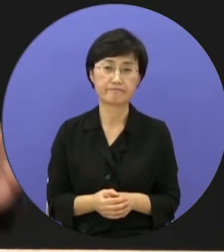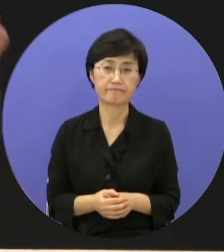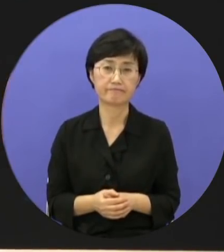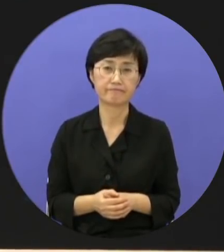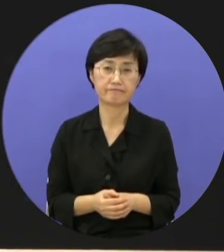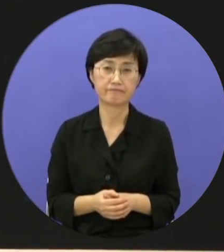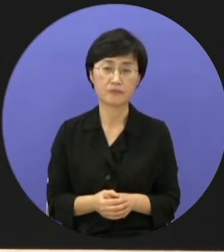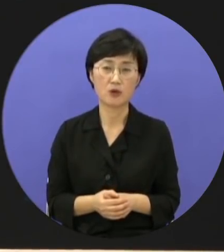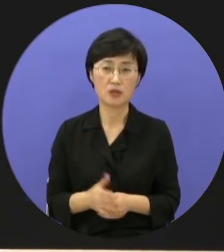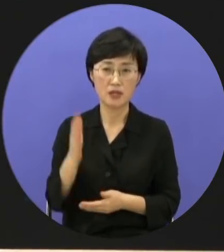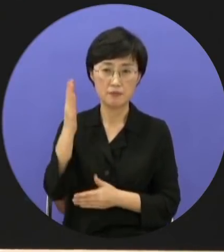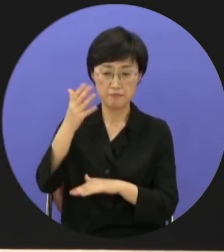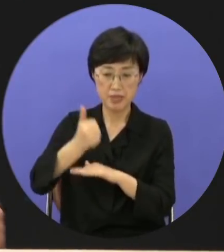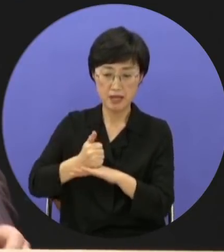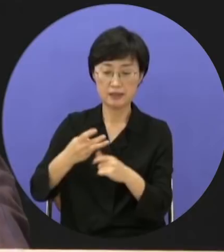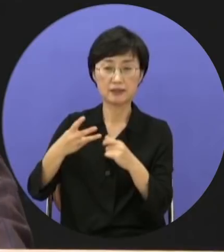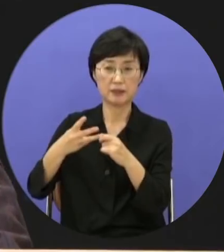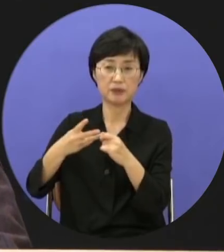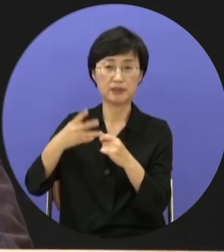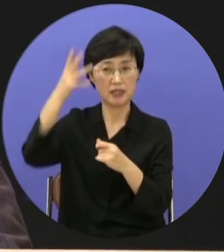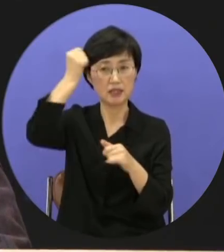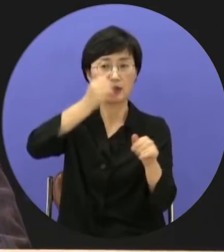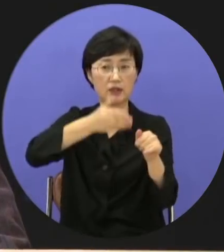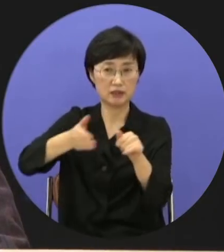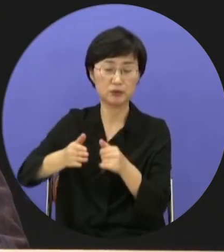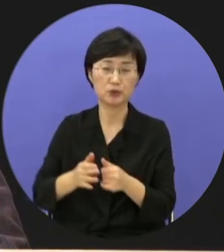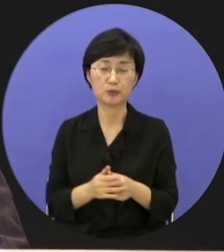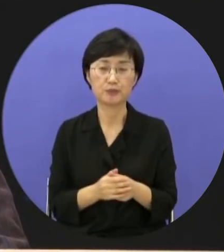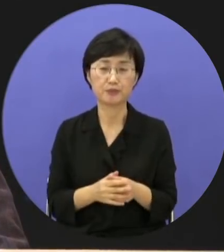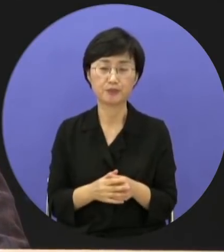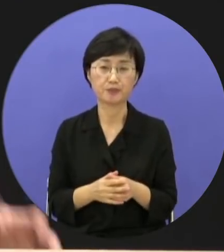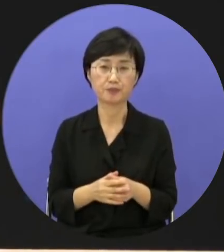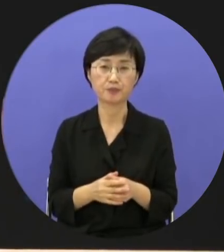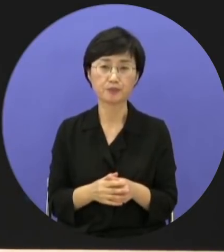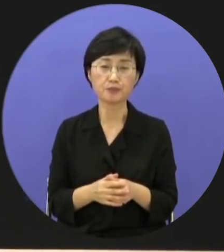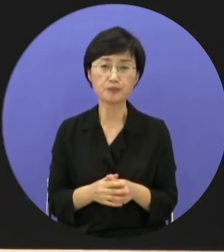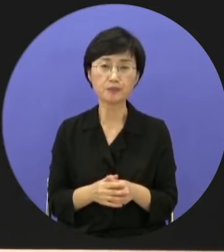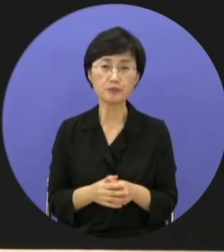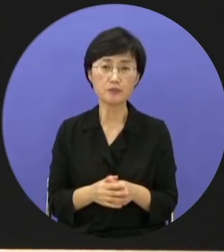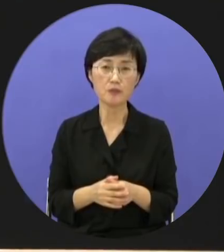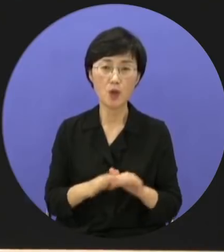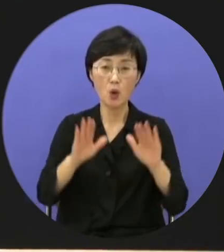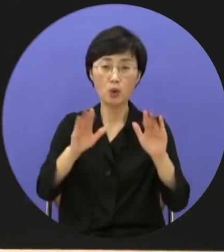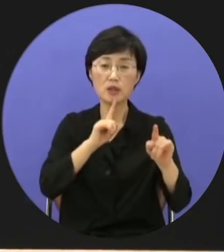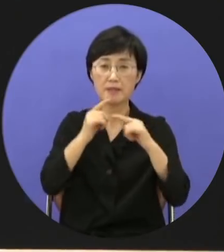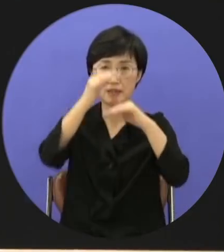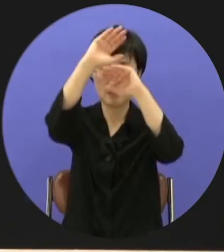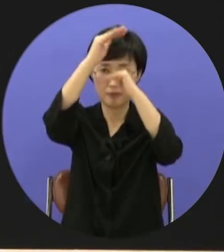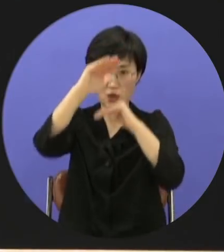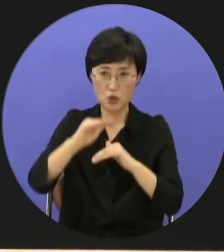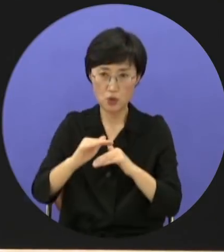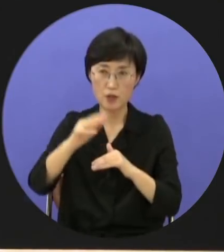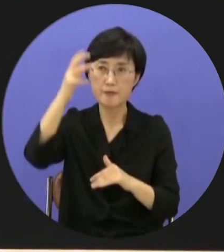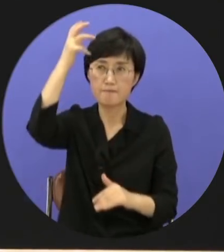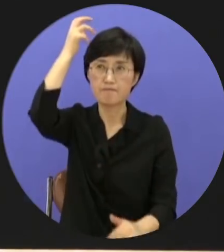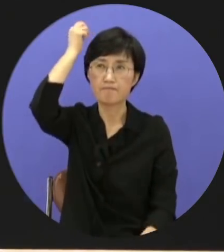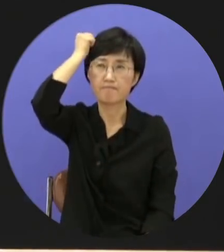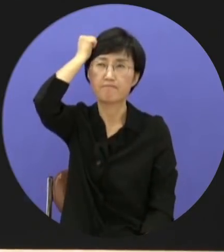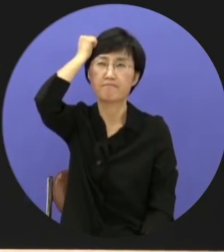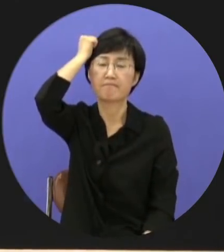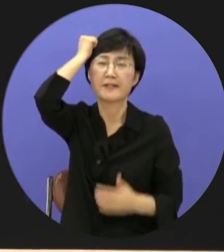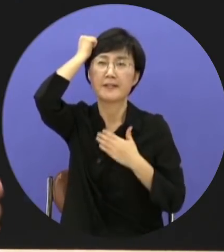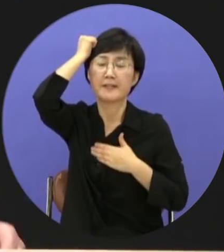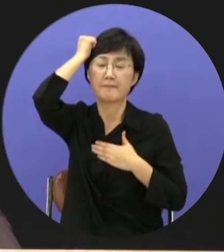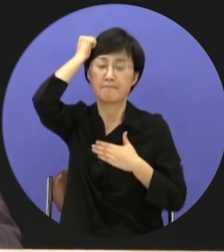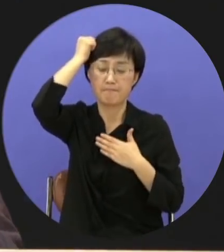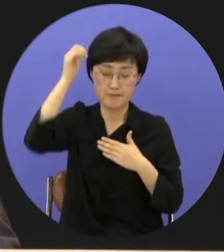마지막으로 여러분 오늘 언약을 딱 잡으셔야 돼요. And finally, you must hold on to this covenant today. 이 메시지 붙잡고 여러분의 인생이 어떻게 돼야 됩니까? Now,